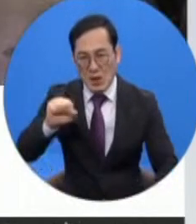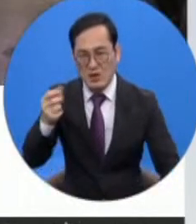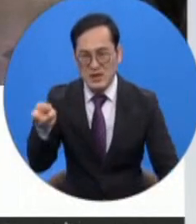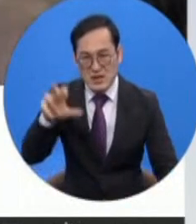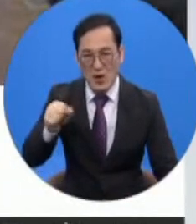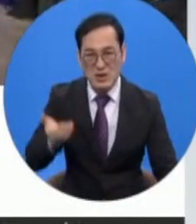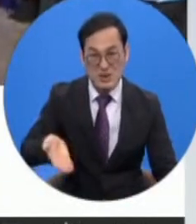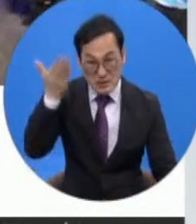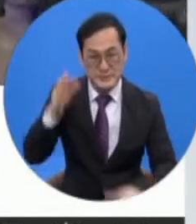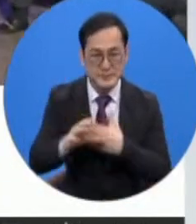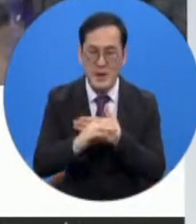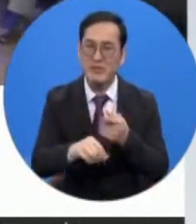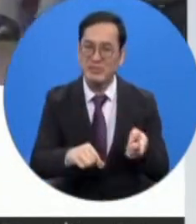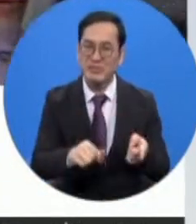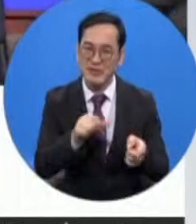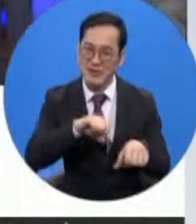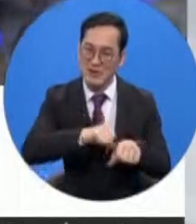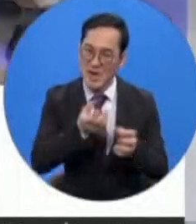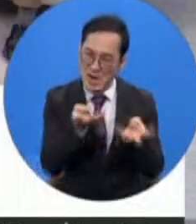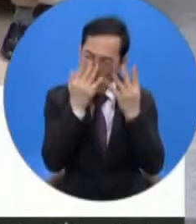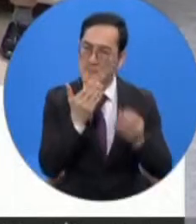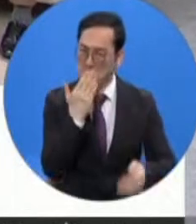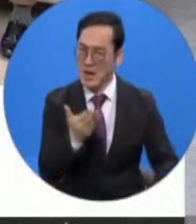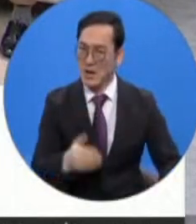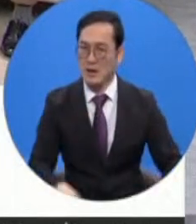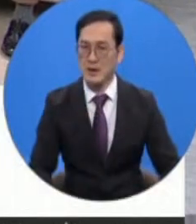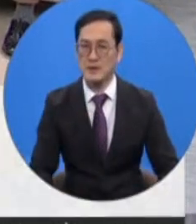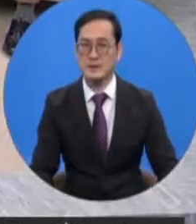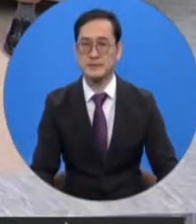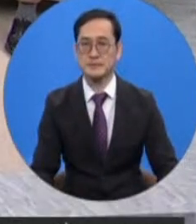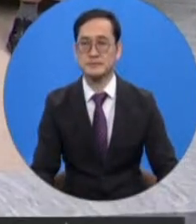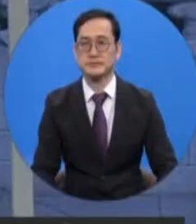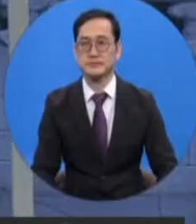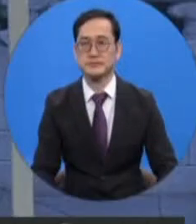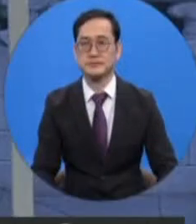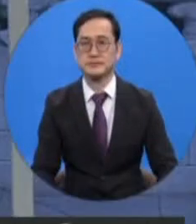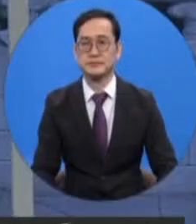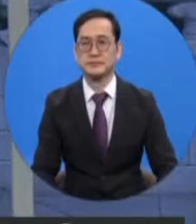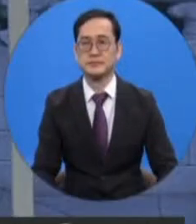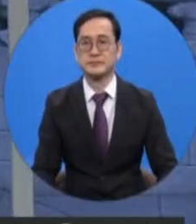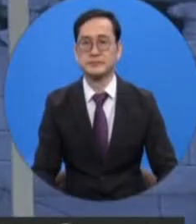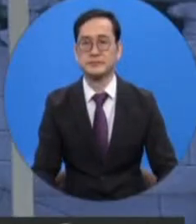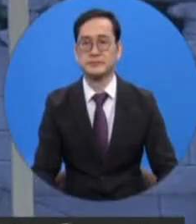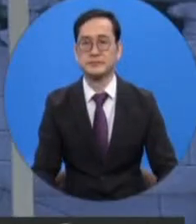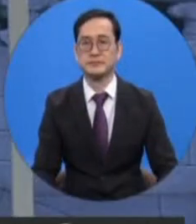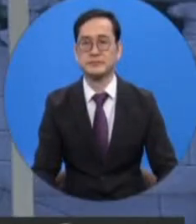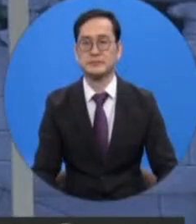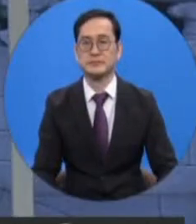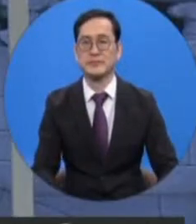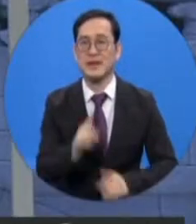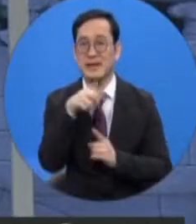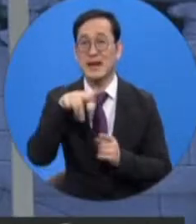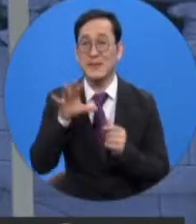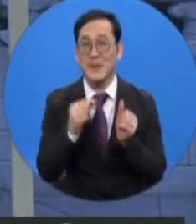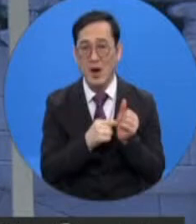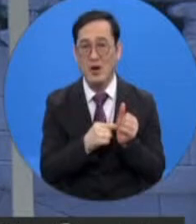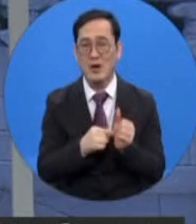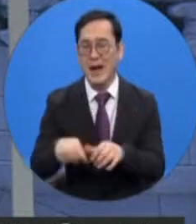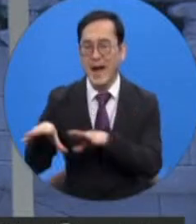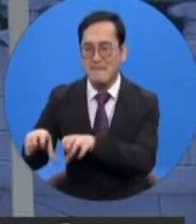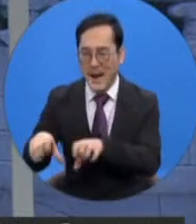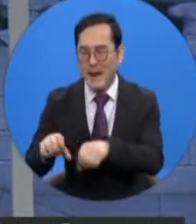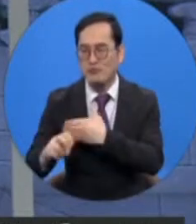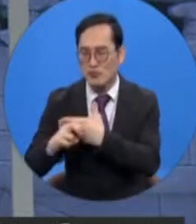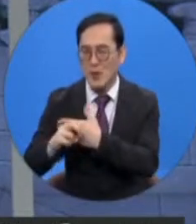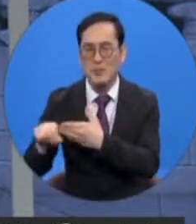없겠다는 생각이 듭니다. 그렇군요. 이재명 후보는 경기도지사 당선 후 이 불법적인 퇴폐